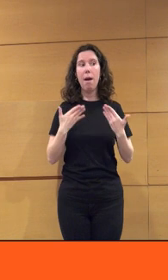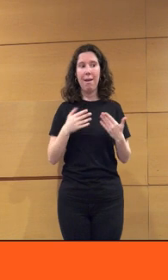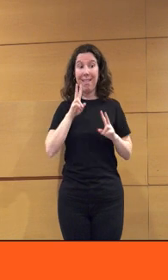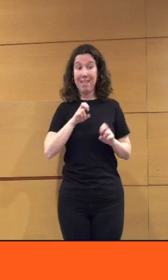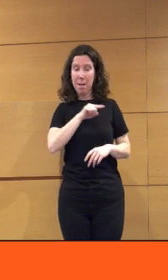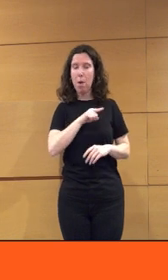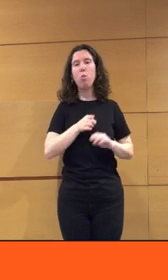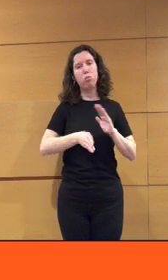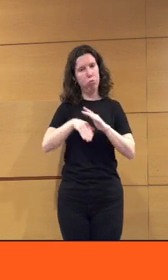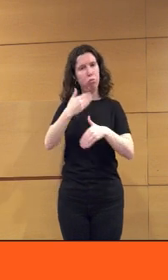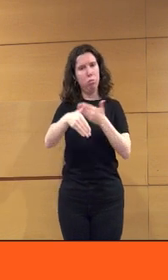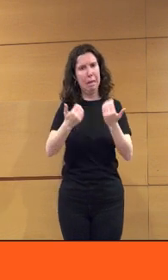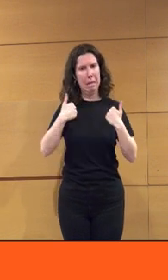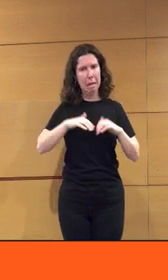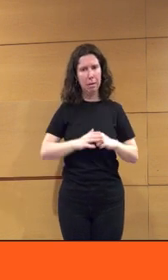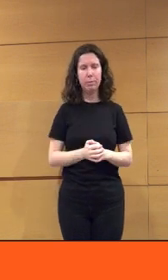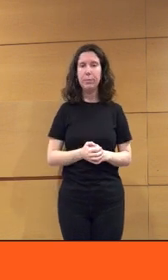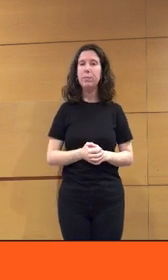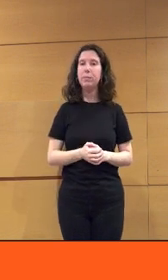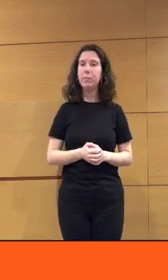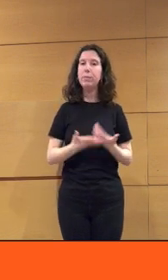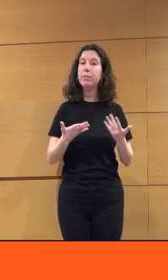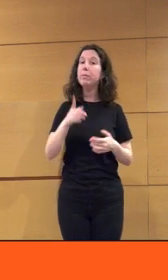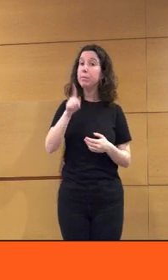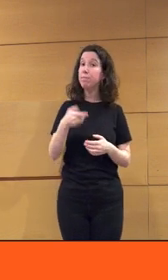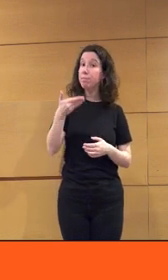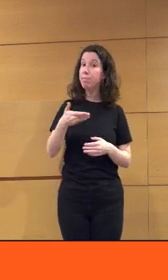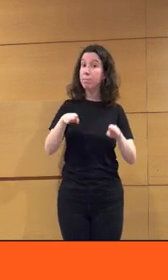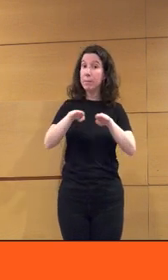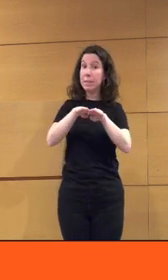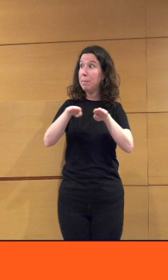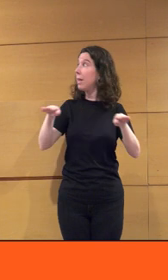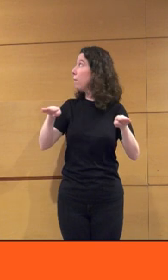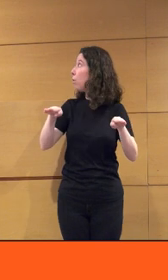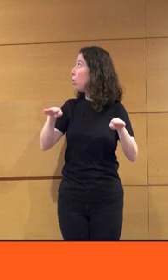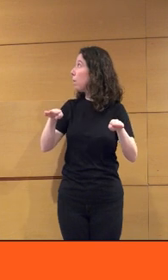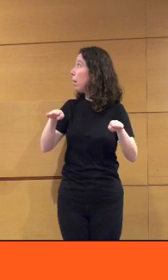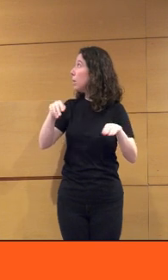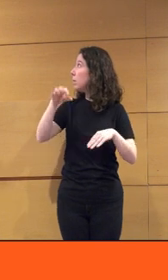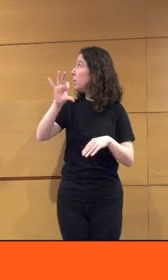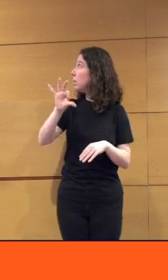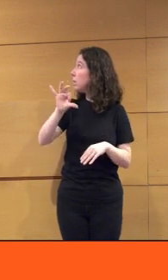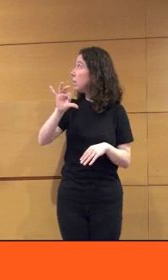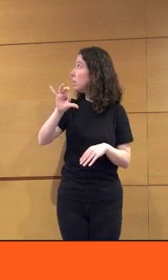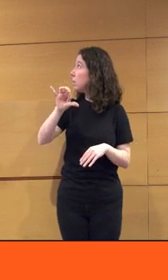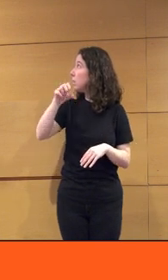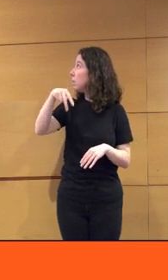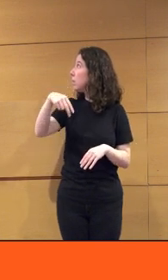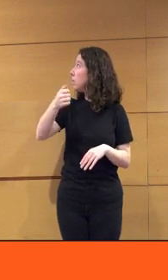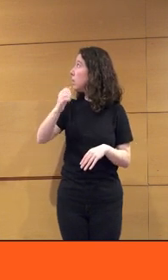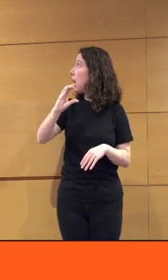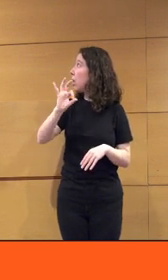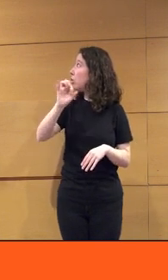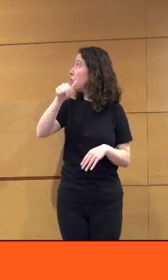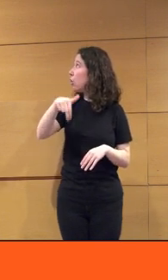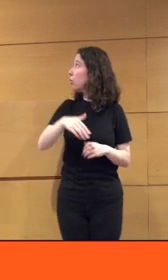molt. Volia posar en rellevància també la plataforma Snaxon, que segurament molts de vosaltres la coneixeu.